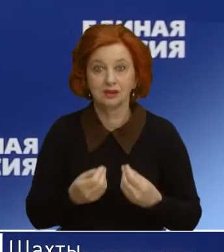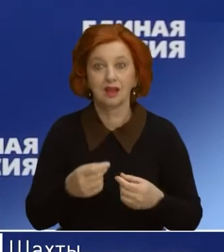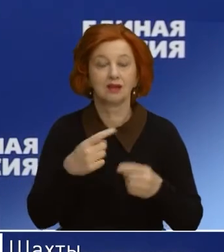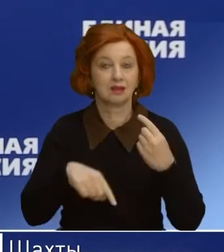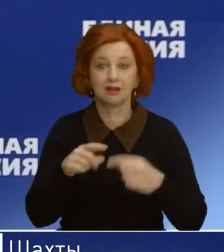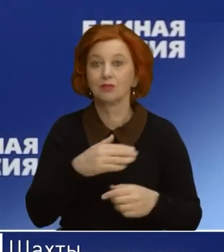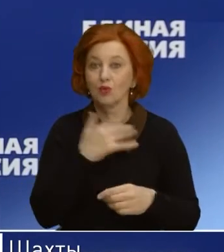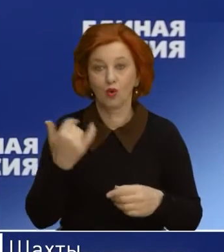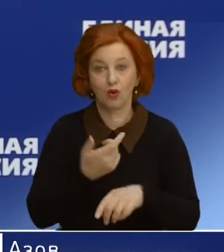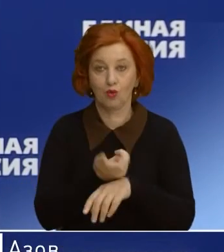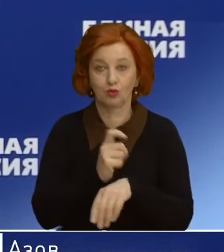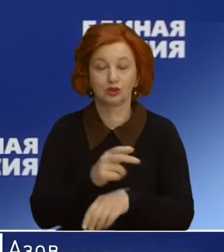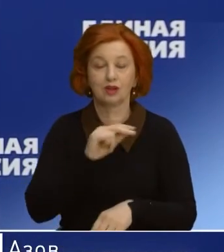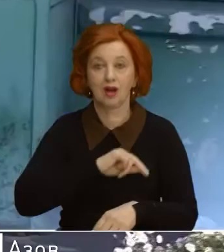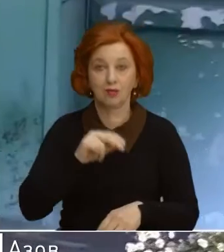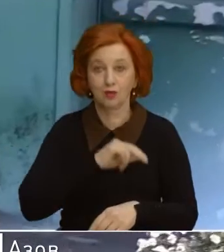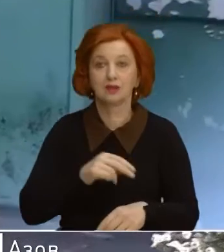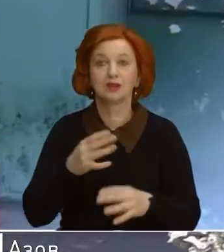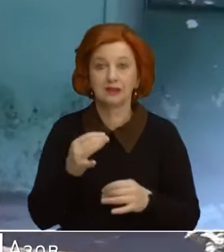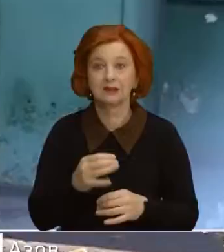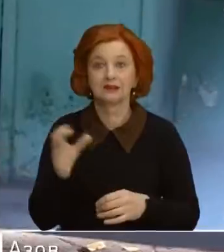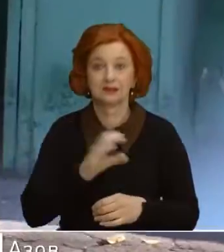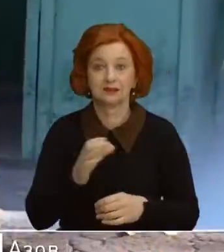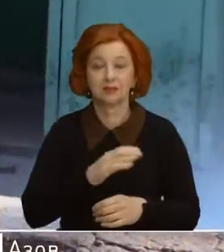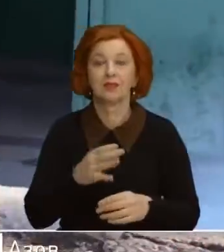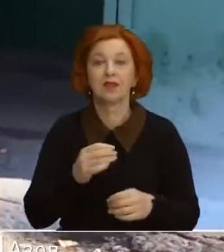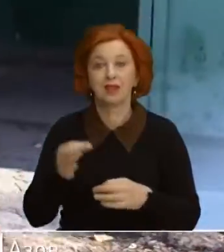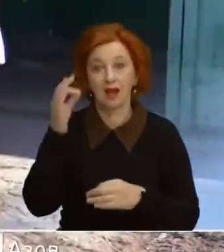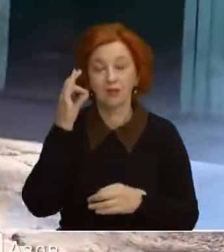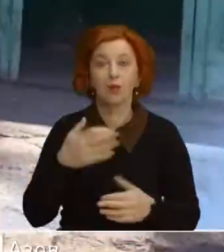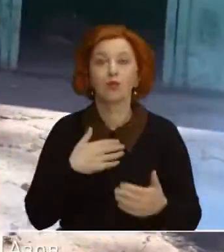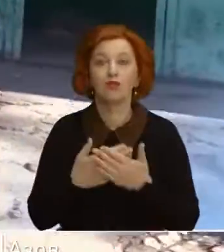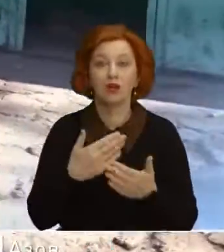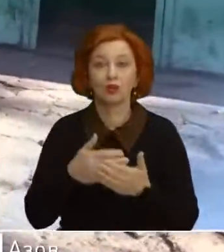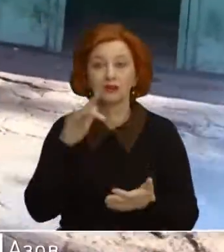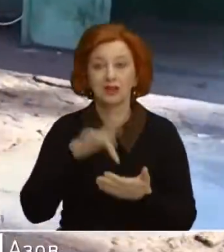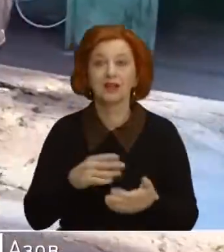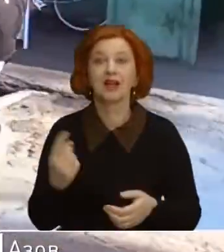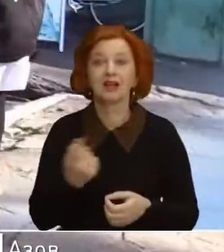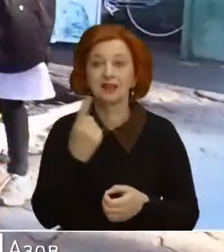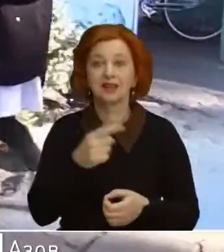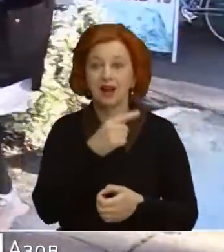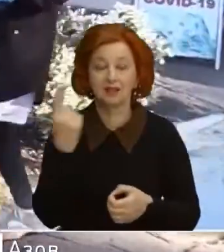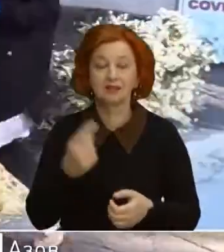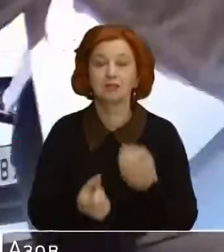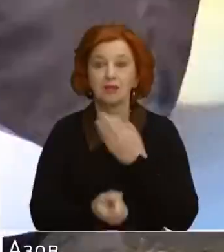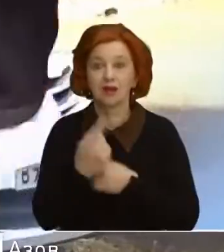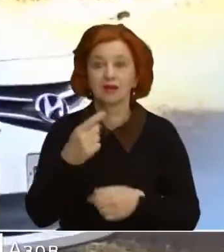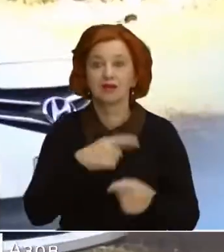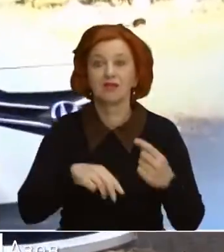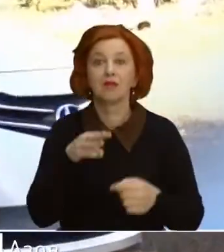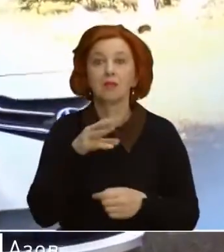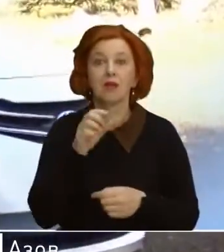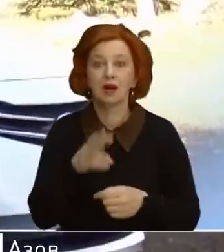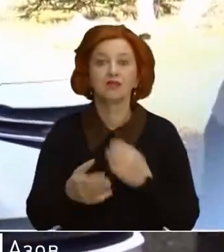и медицинским работникам напомню волонтерский центр и единой россии появился в ростовской области в марте прошлого